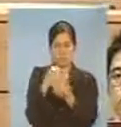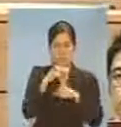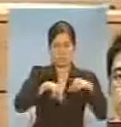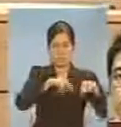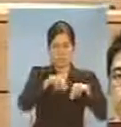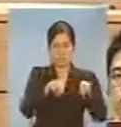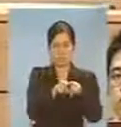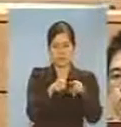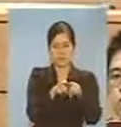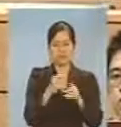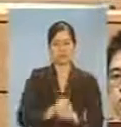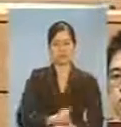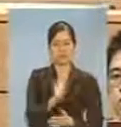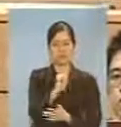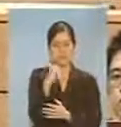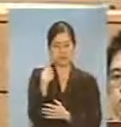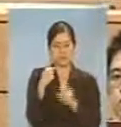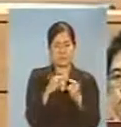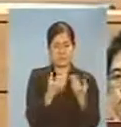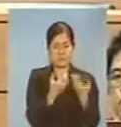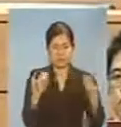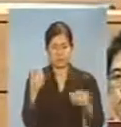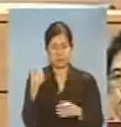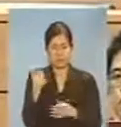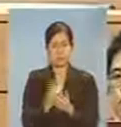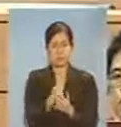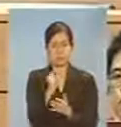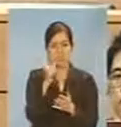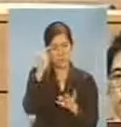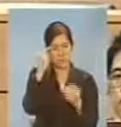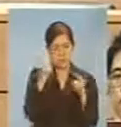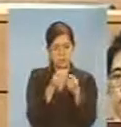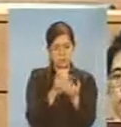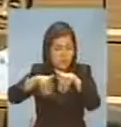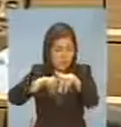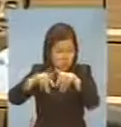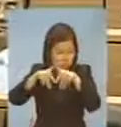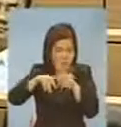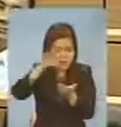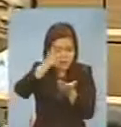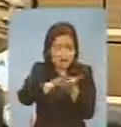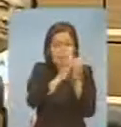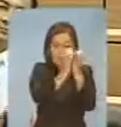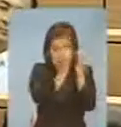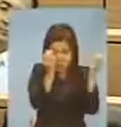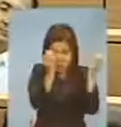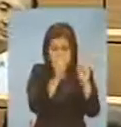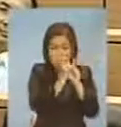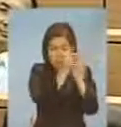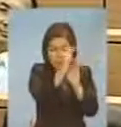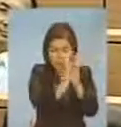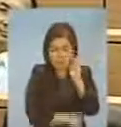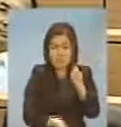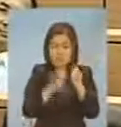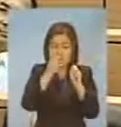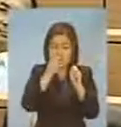านี้คุณบุญยอดสุขถิ่นไทยนะฮะที่อภิปรายลูกของลูกชายของคุณพันศักดิ์วิญญรัตน์ประธานที่ปรึกษานโยบายของนายก